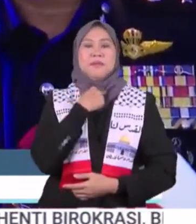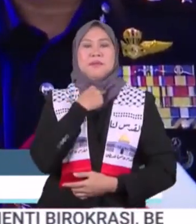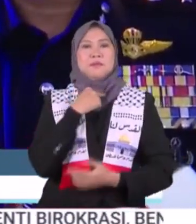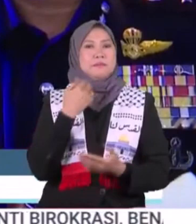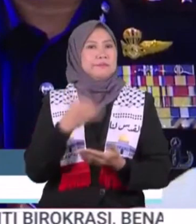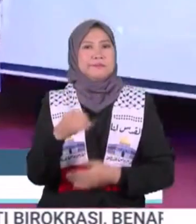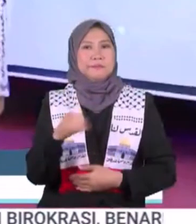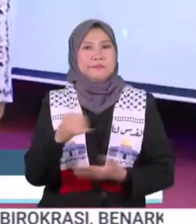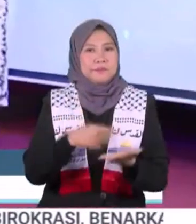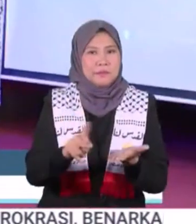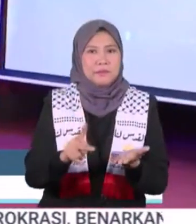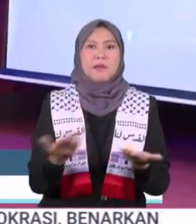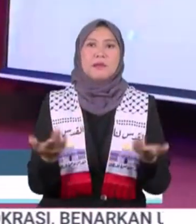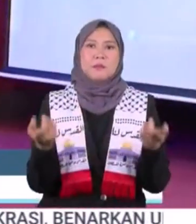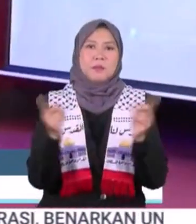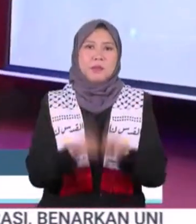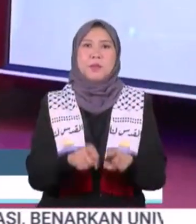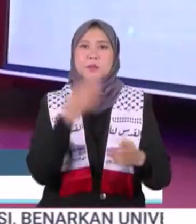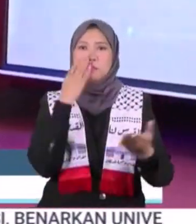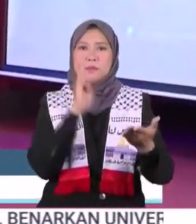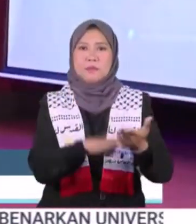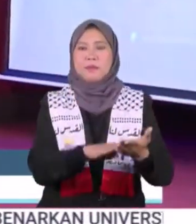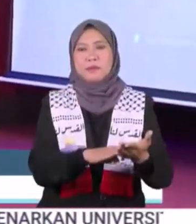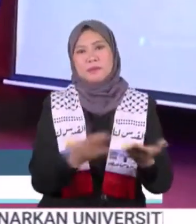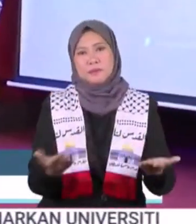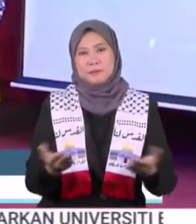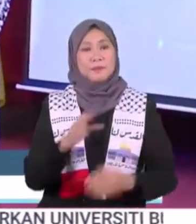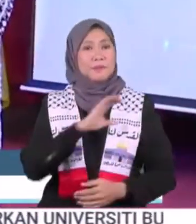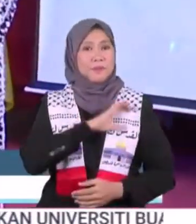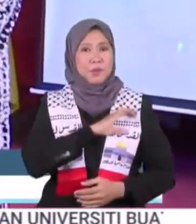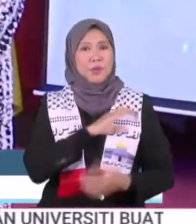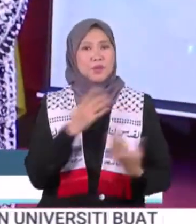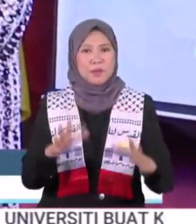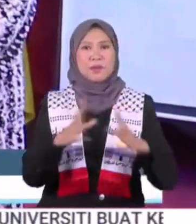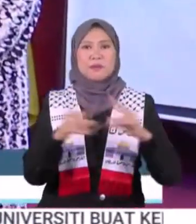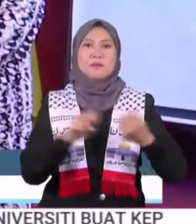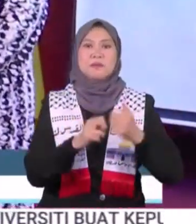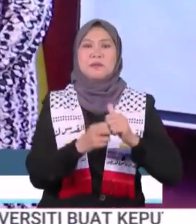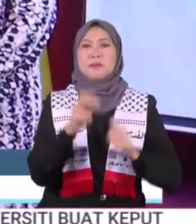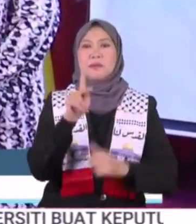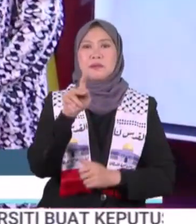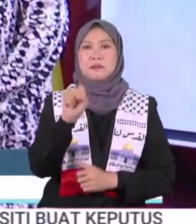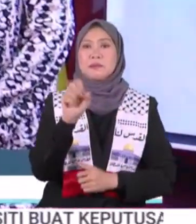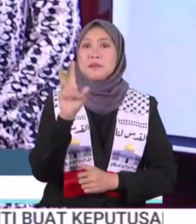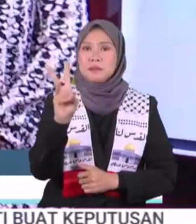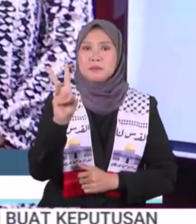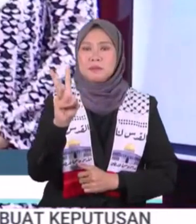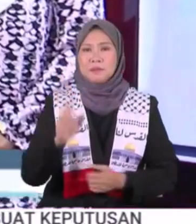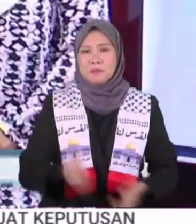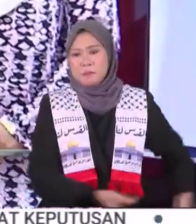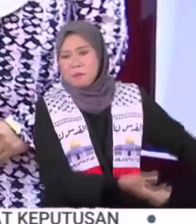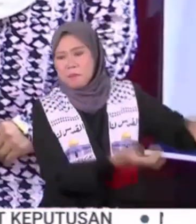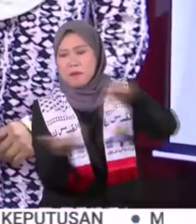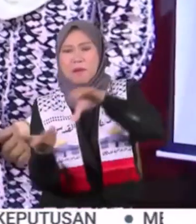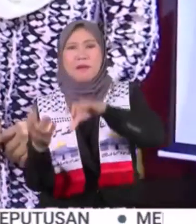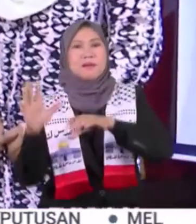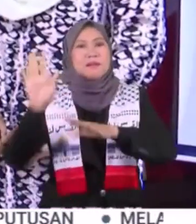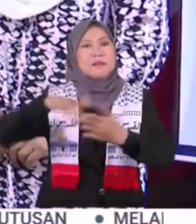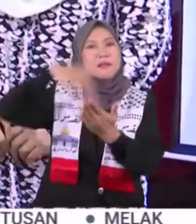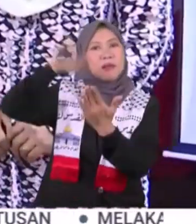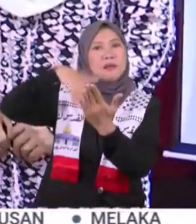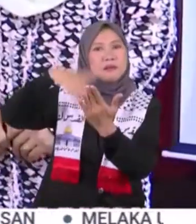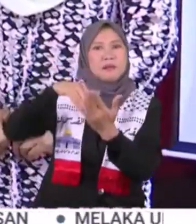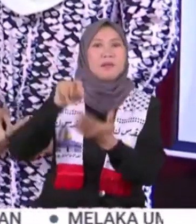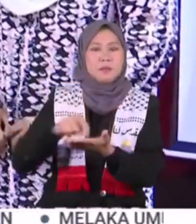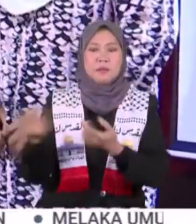tidak diingini tambah beliau pihak polis juga telah menyelesaikan enam kes melibatkan simbah cat yang dipercayai